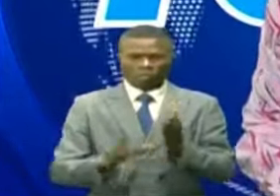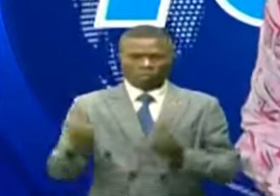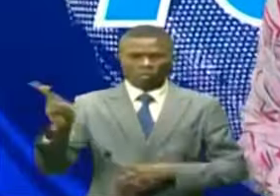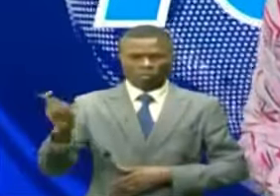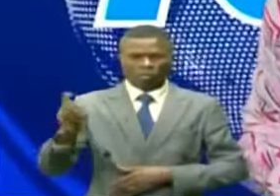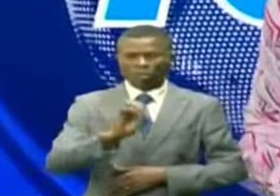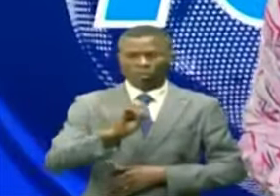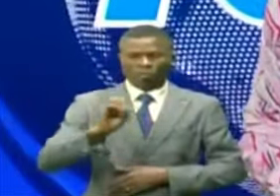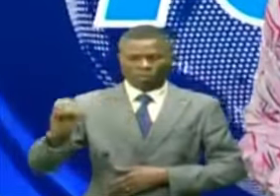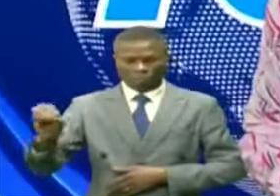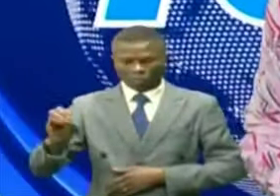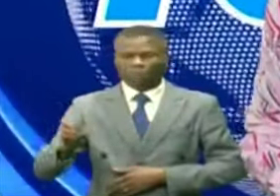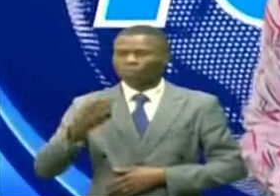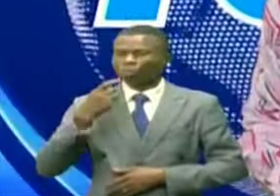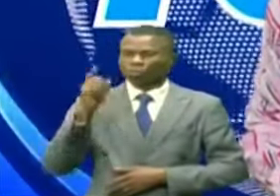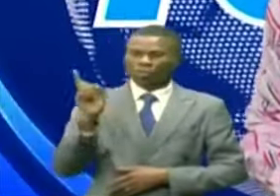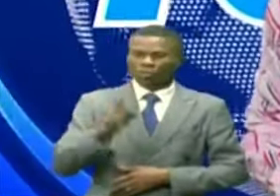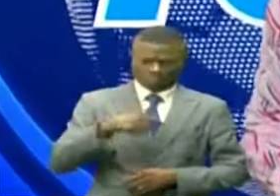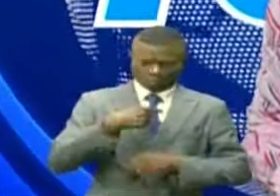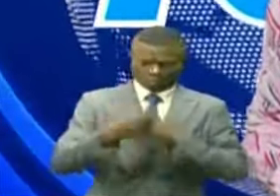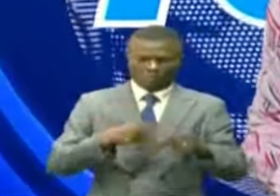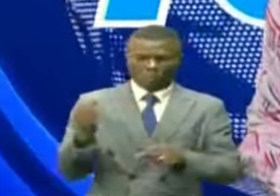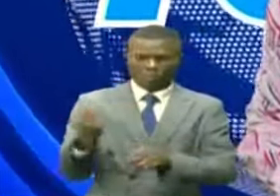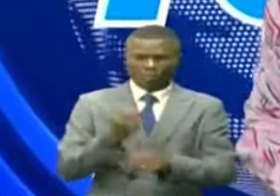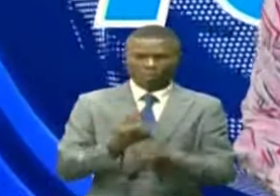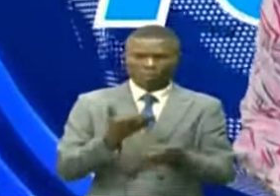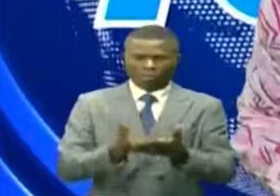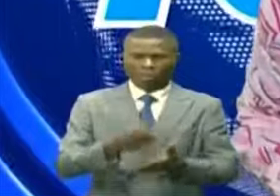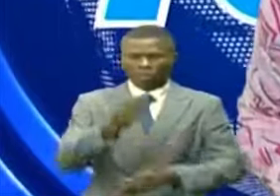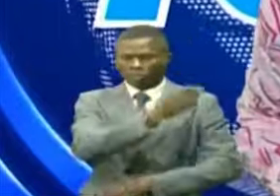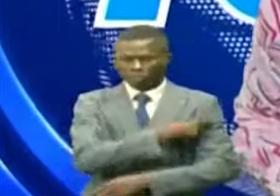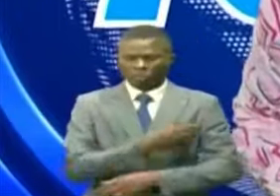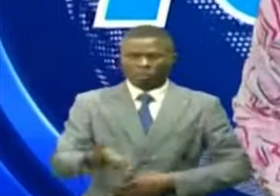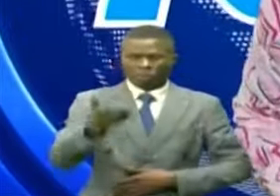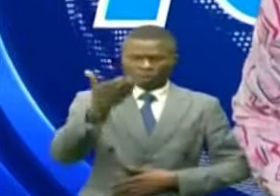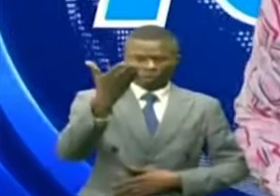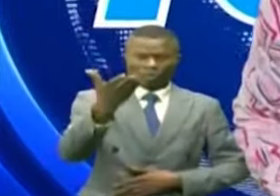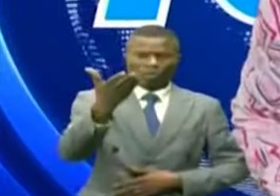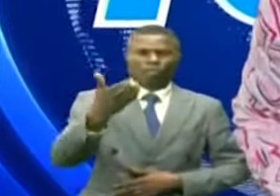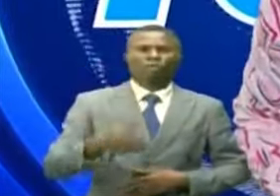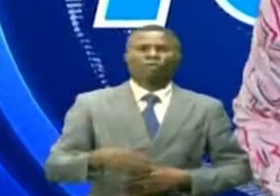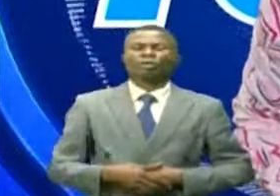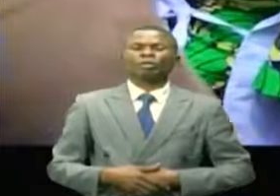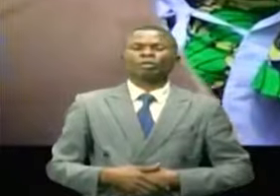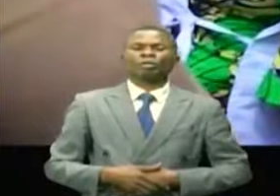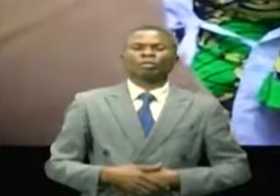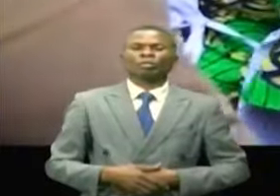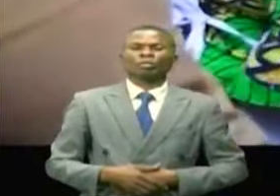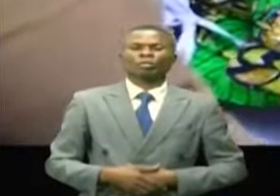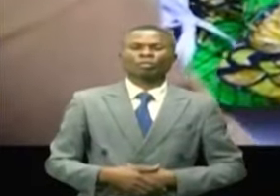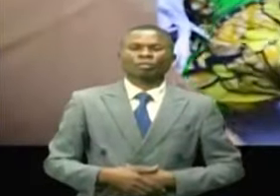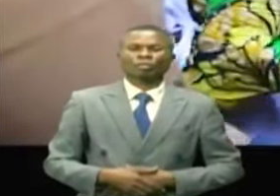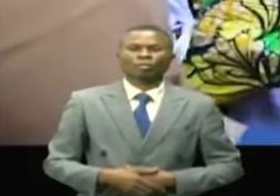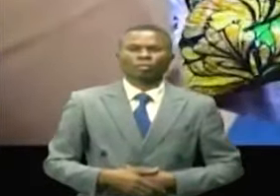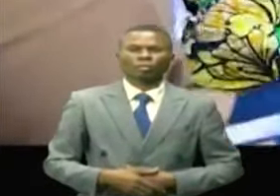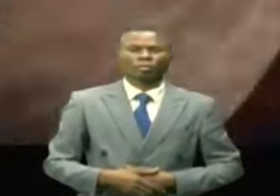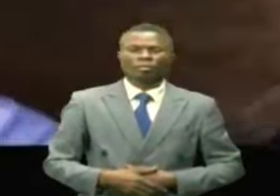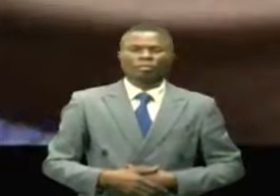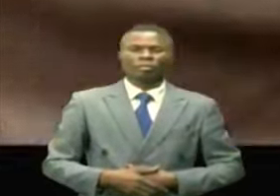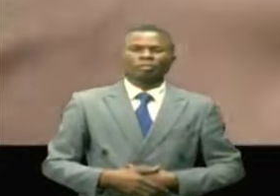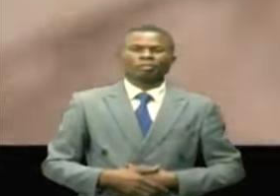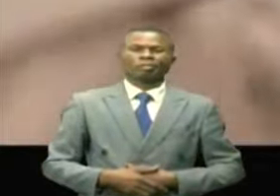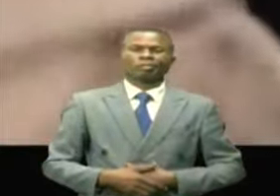caï oriental qui a donné les GO de cette activité Toto céleste sungou pour plus de détails au enfants pour en finir avec la